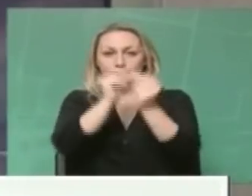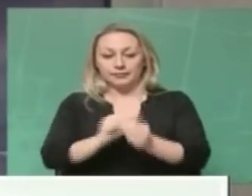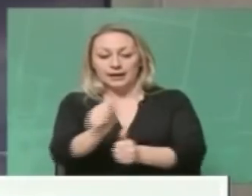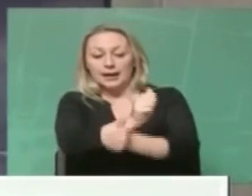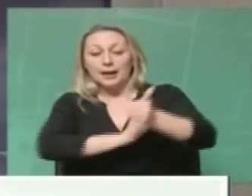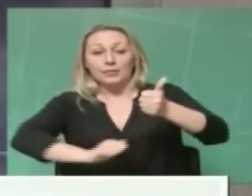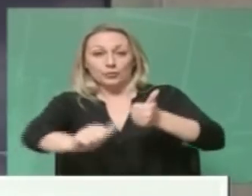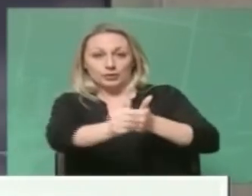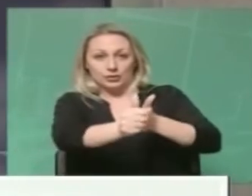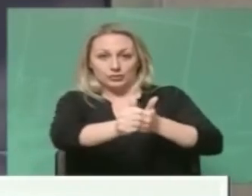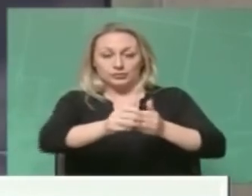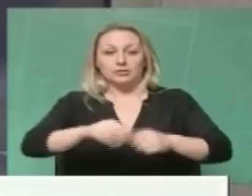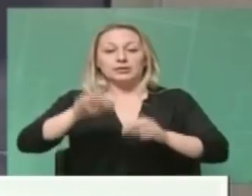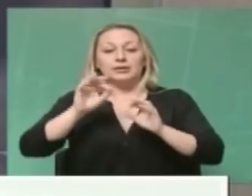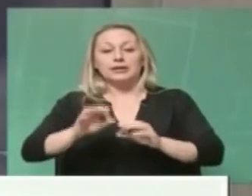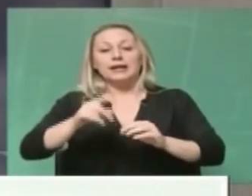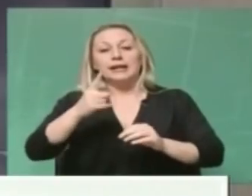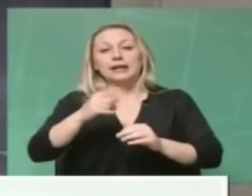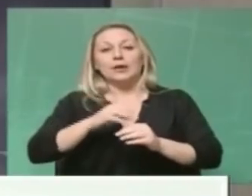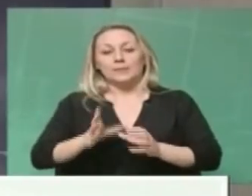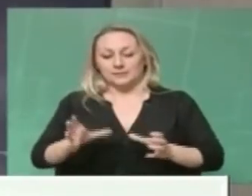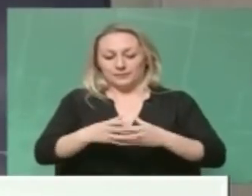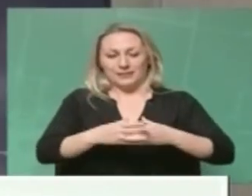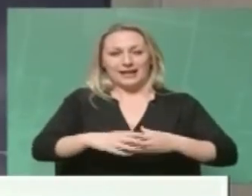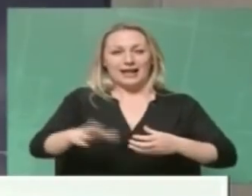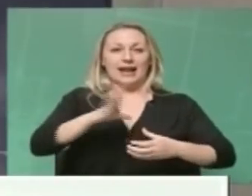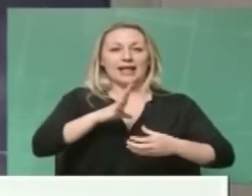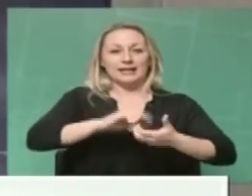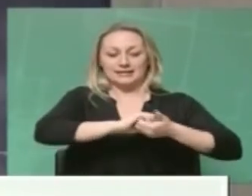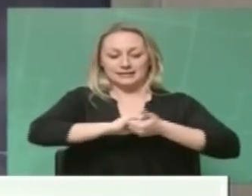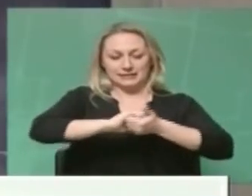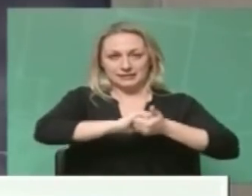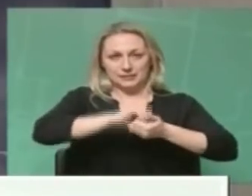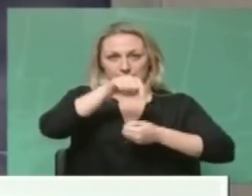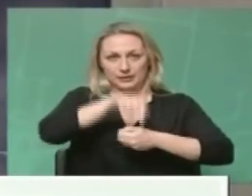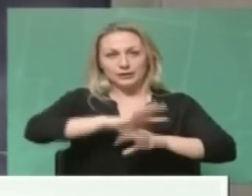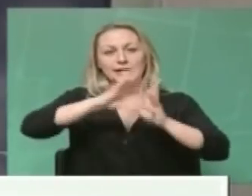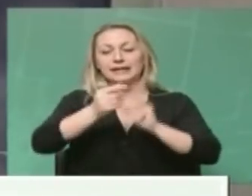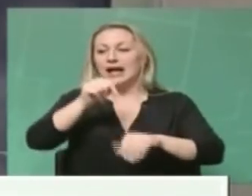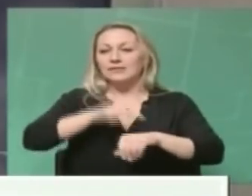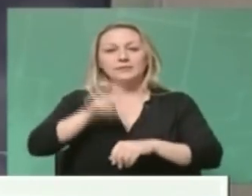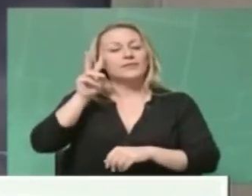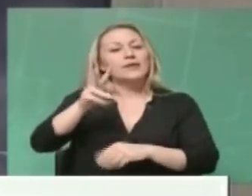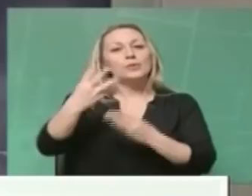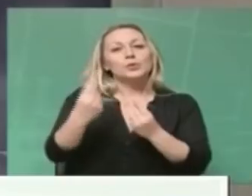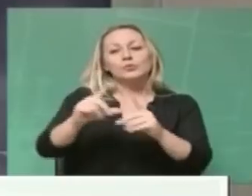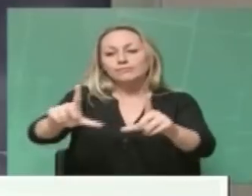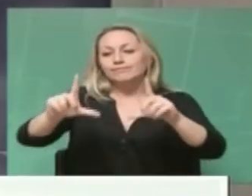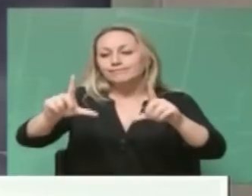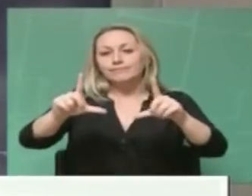για να τεθεί λίγο και η σκέψη της λαϊκής σπήρωσης και το κριτήριο με το οποίο στεκόμαστε απέναντι σε κάποια πράγματα τα οποία